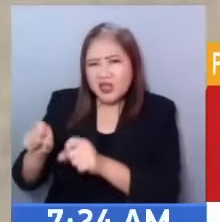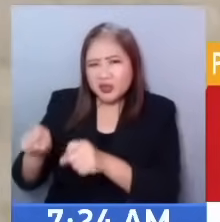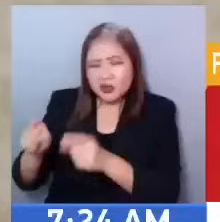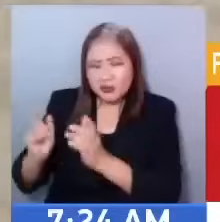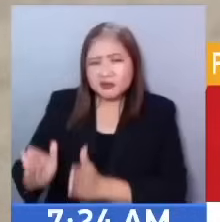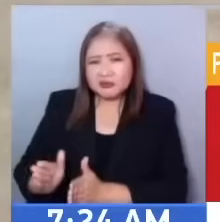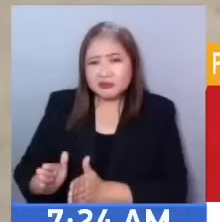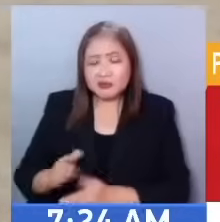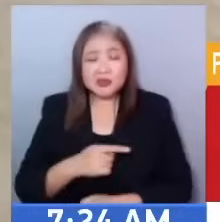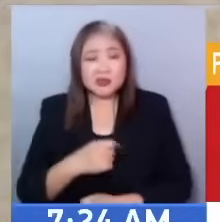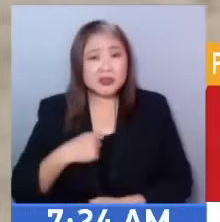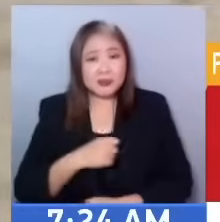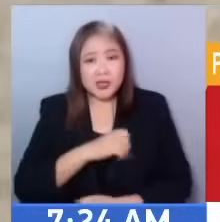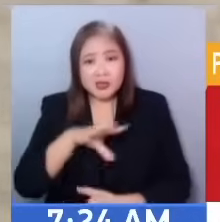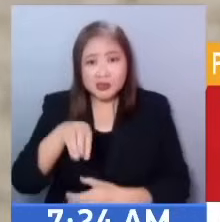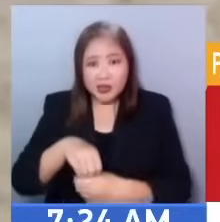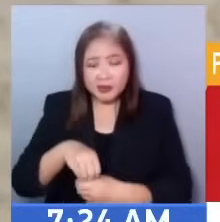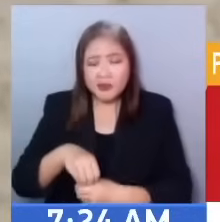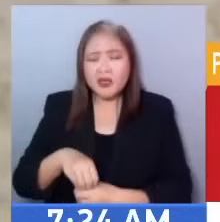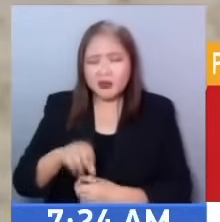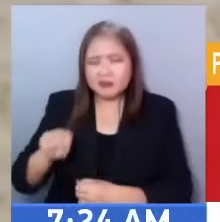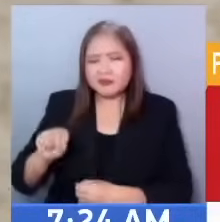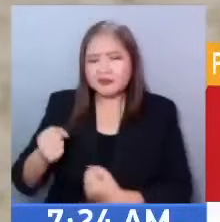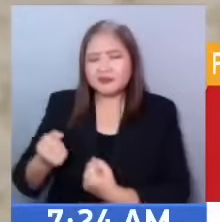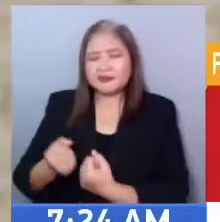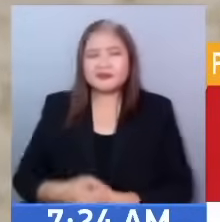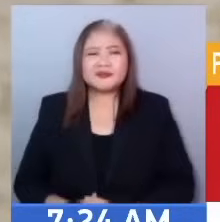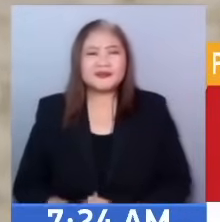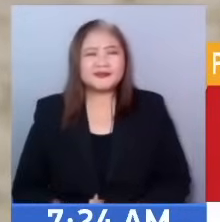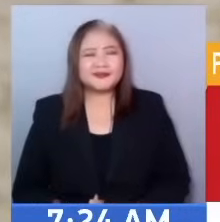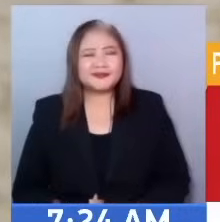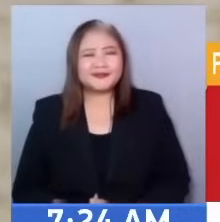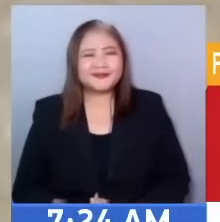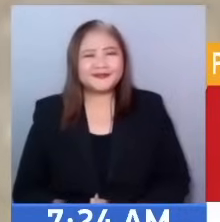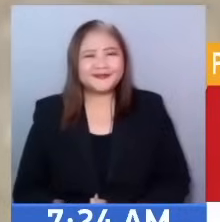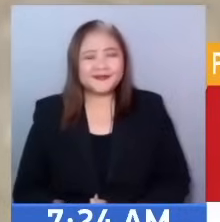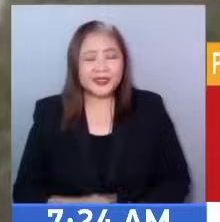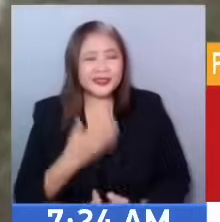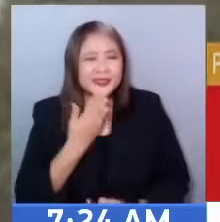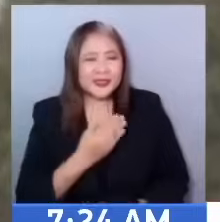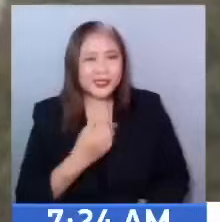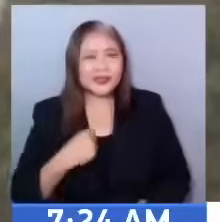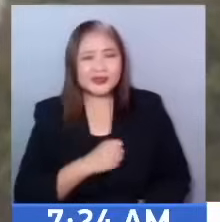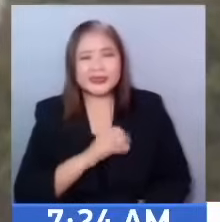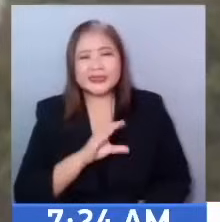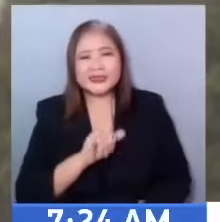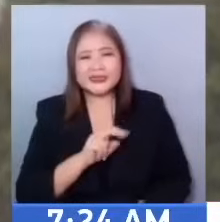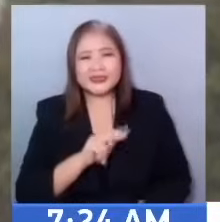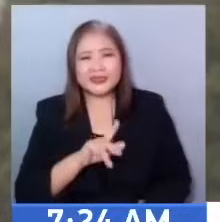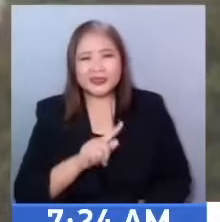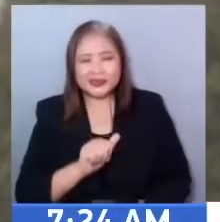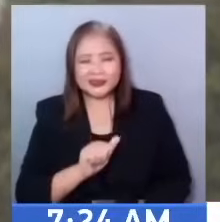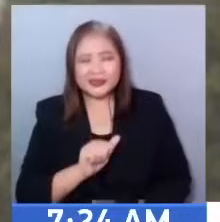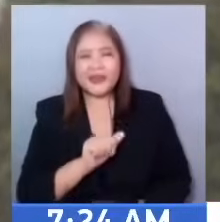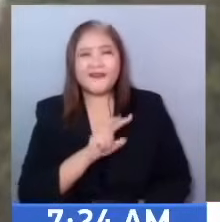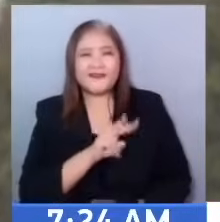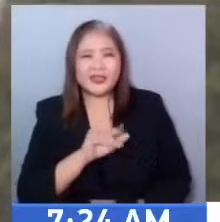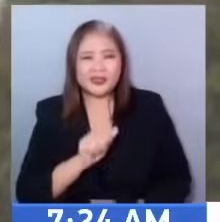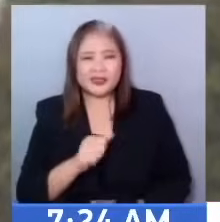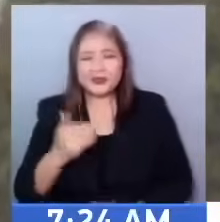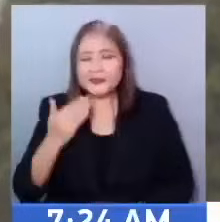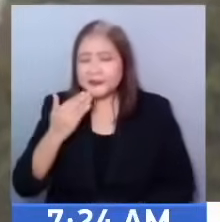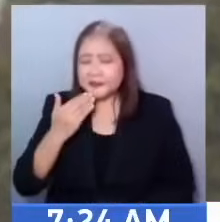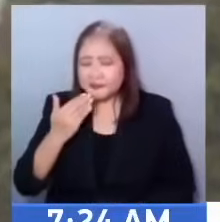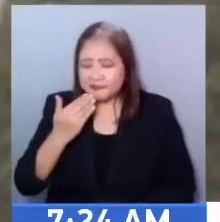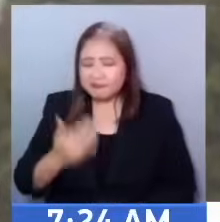Opo. Ayun. Ay, maraming salamat po, Senadora Cynthia Villar. Ingat po kayo. Maraming salamat, Igan, at maraming salamat